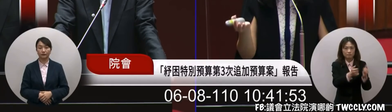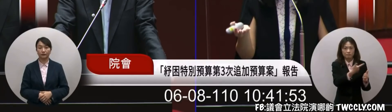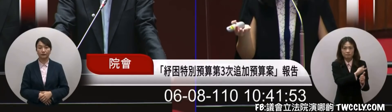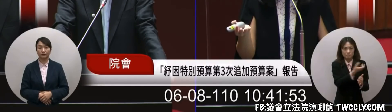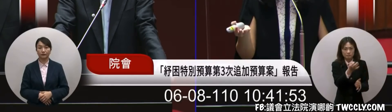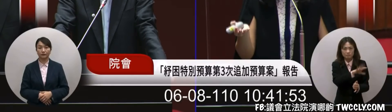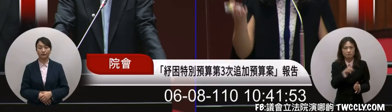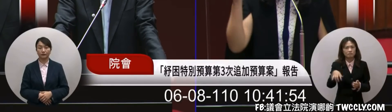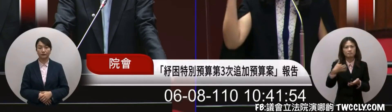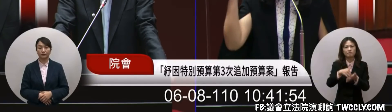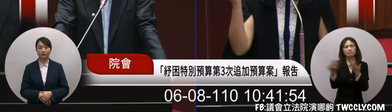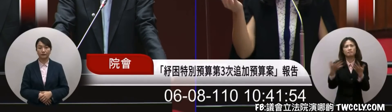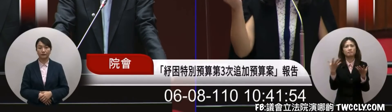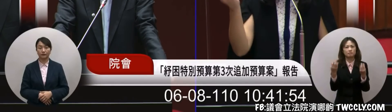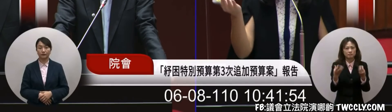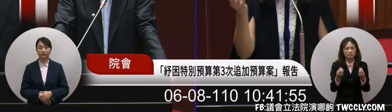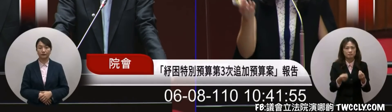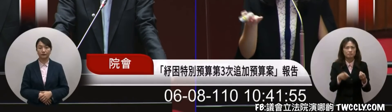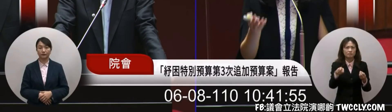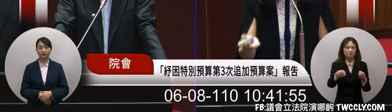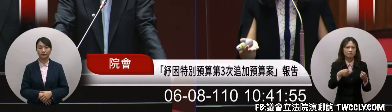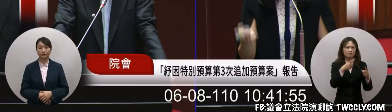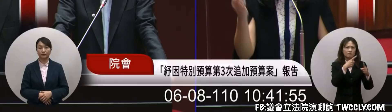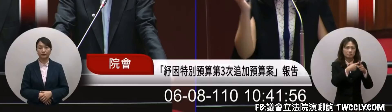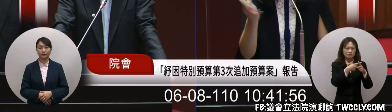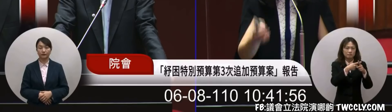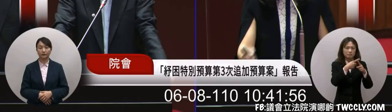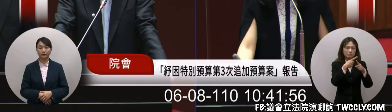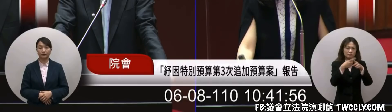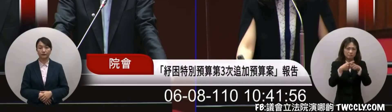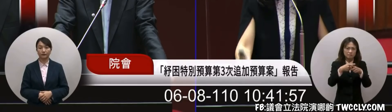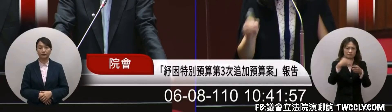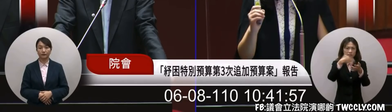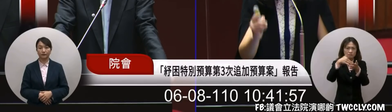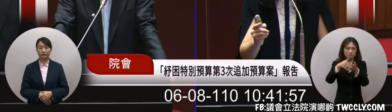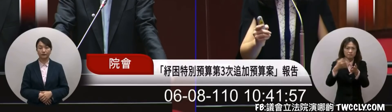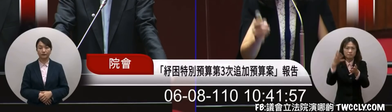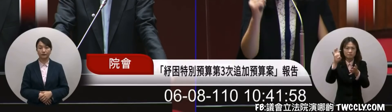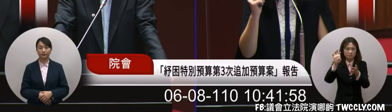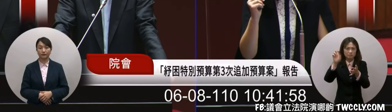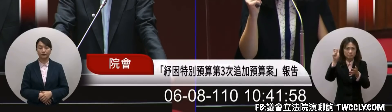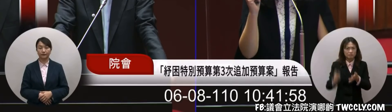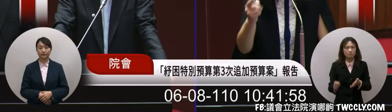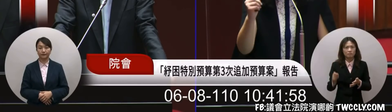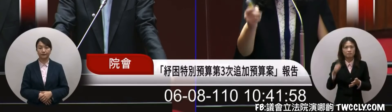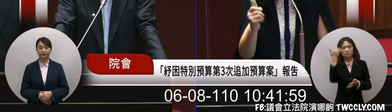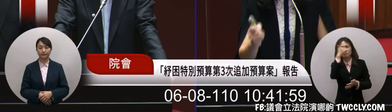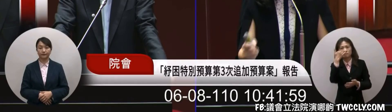算公式给我啊。你的 S 跟 Y 乘起来才是40亿，但你都算不出来，所以我觉得这个东西。